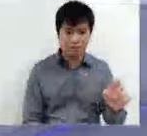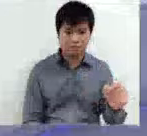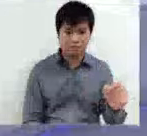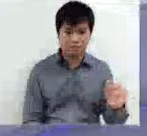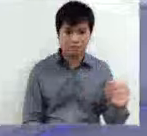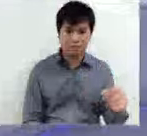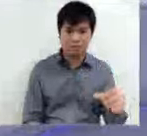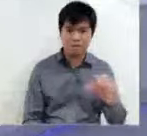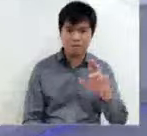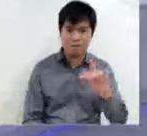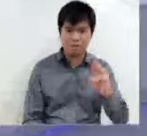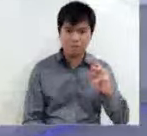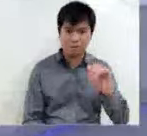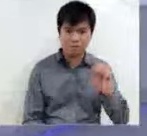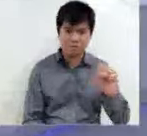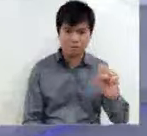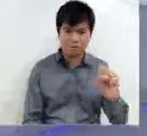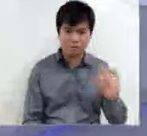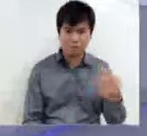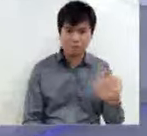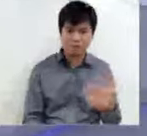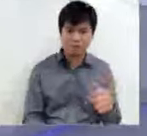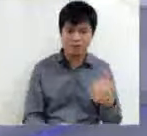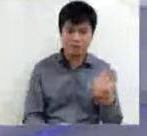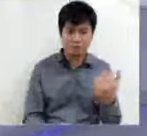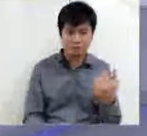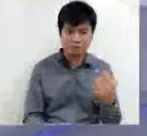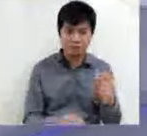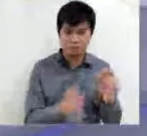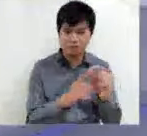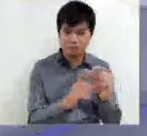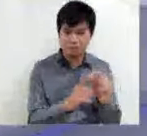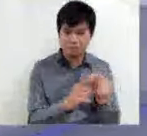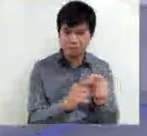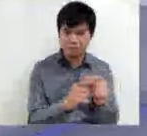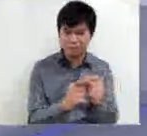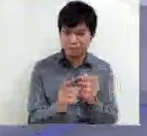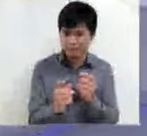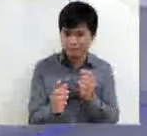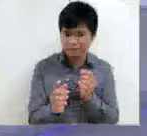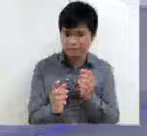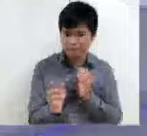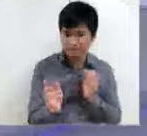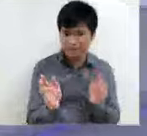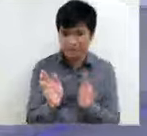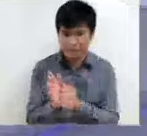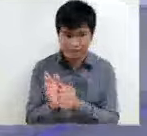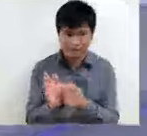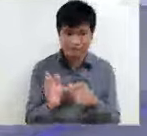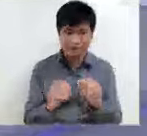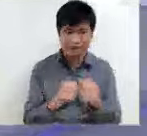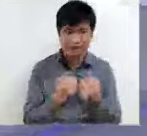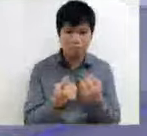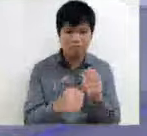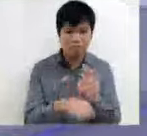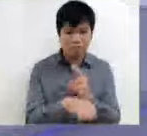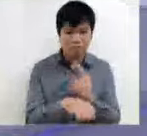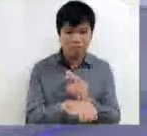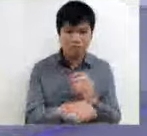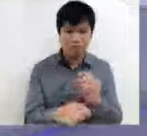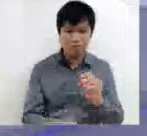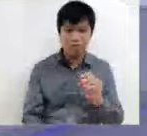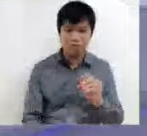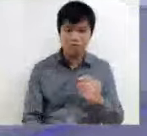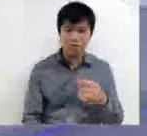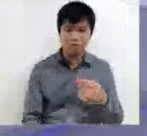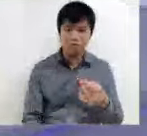yan. Another term para makapangakit. Pero paano ba ito nagsimulang gamitin? Sabi ng Oxford, 2022